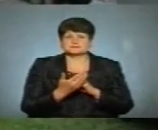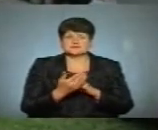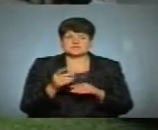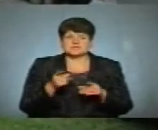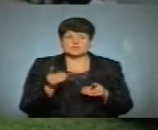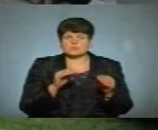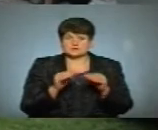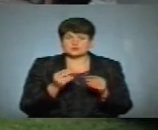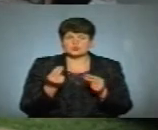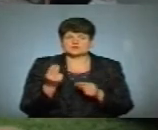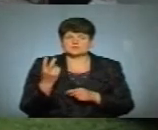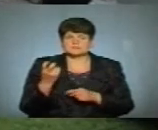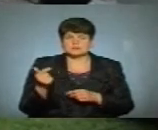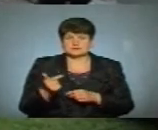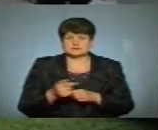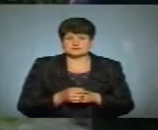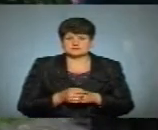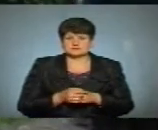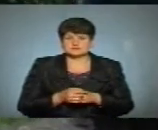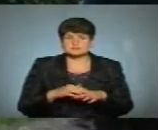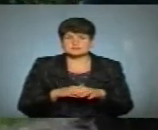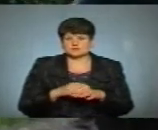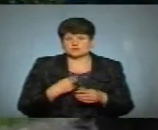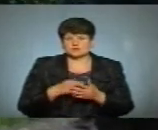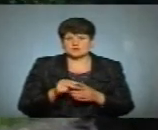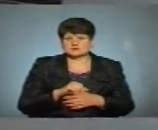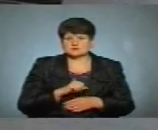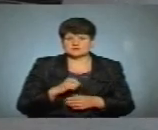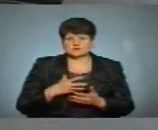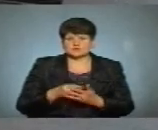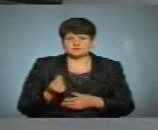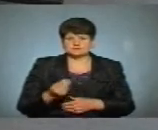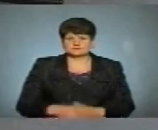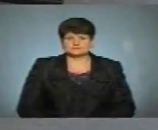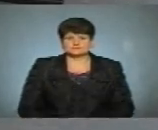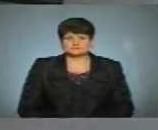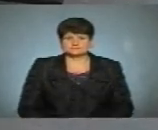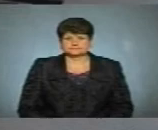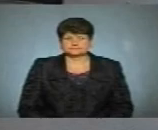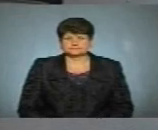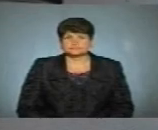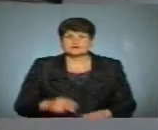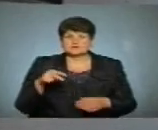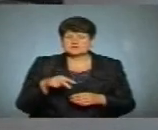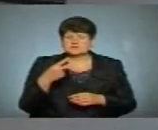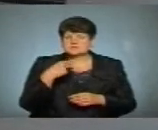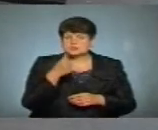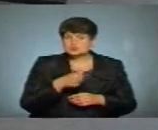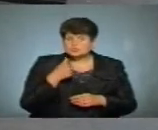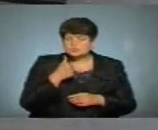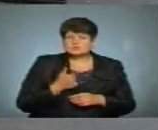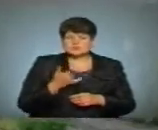комплект коштує 200 гривень. Ось, сітку я купляю за свої гроші. У 2020 році